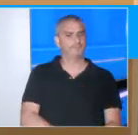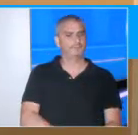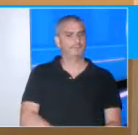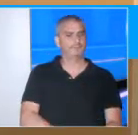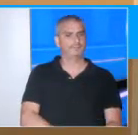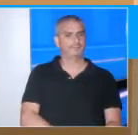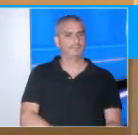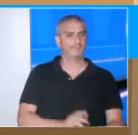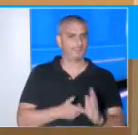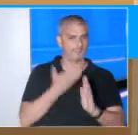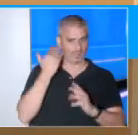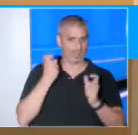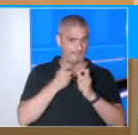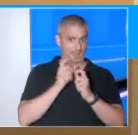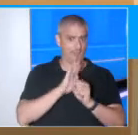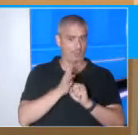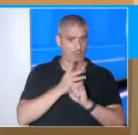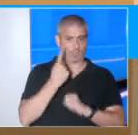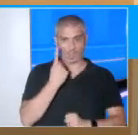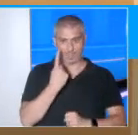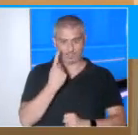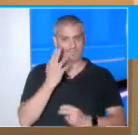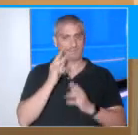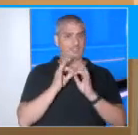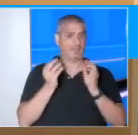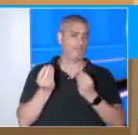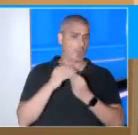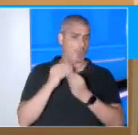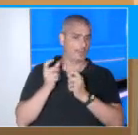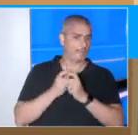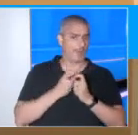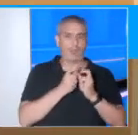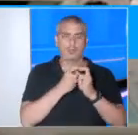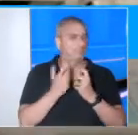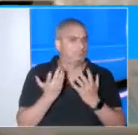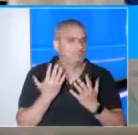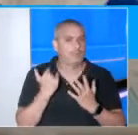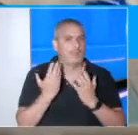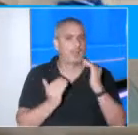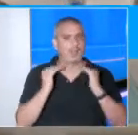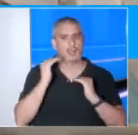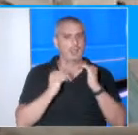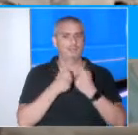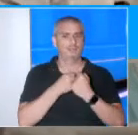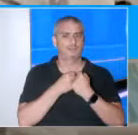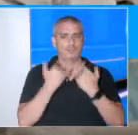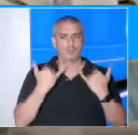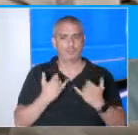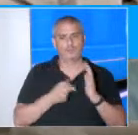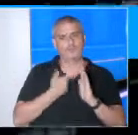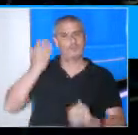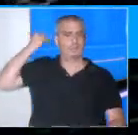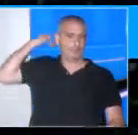הקודמים הייתה לכם מחלקת קורונה אחת, נאלצתם לפתוח עוד מחלקות קורונה. מהו היחס של ההתמודדות בגל הזה